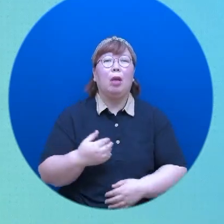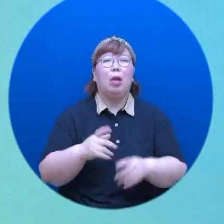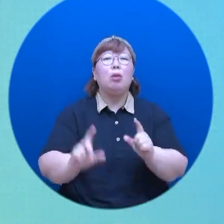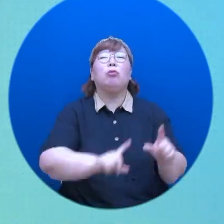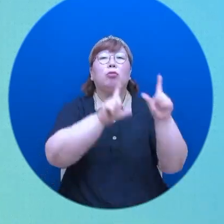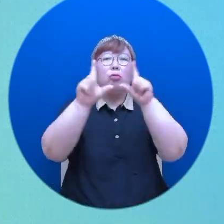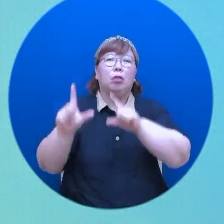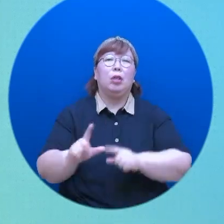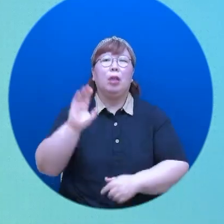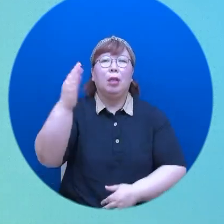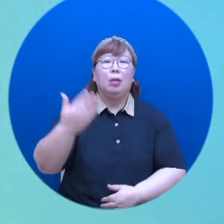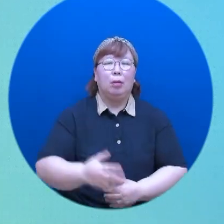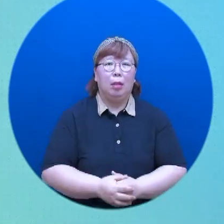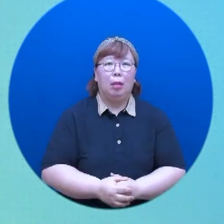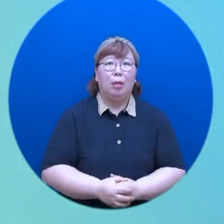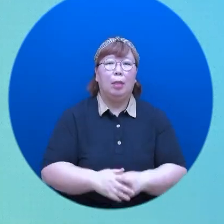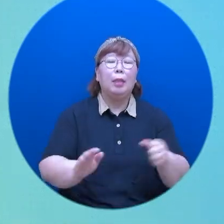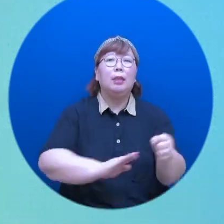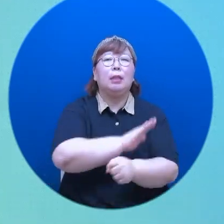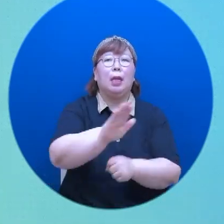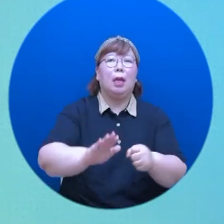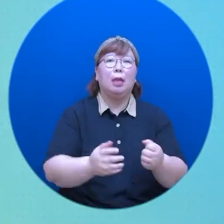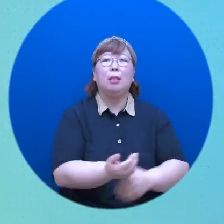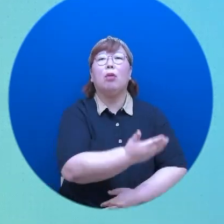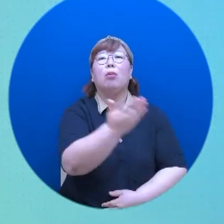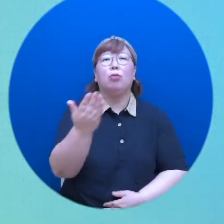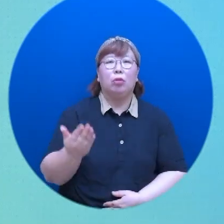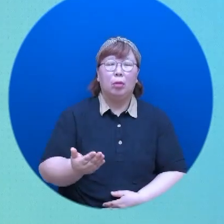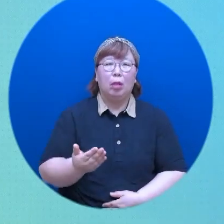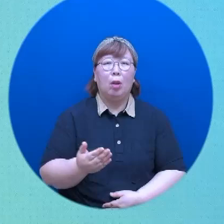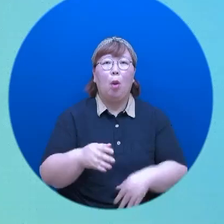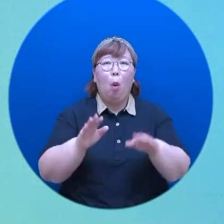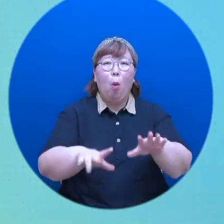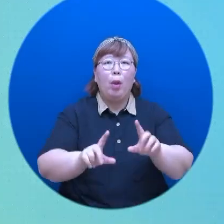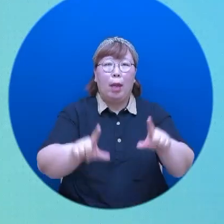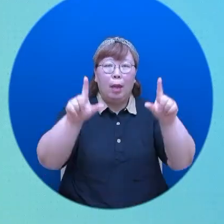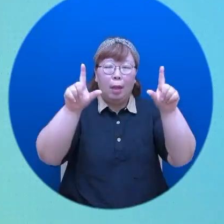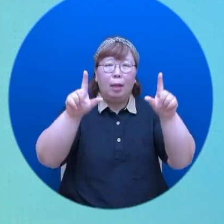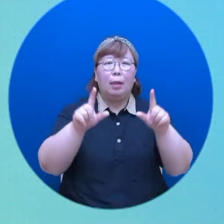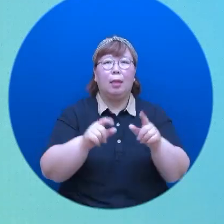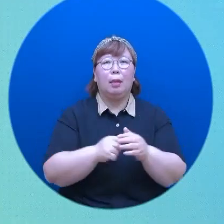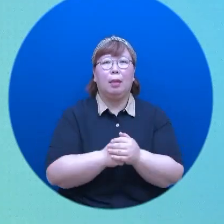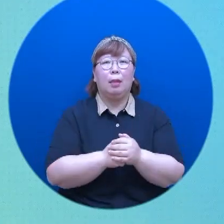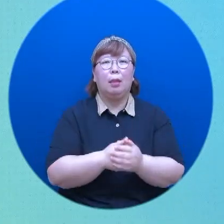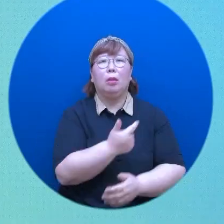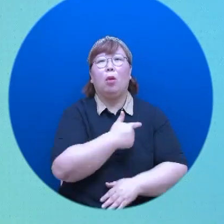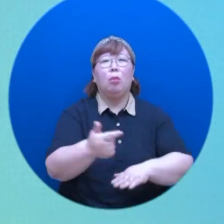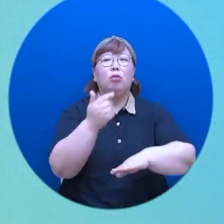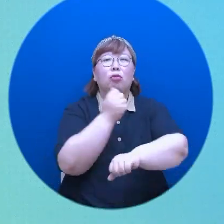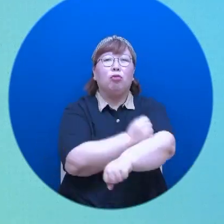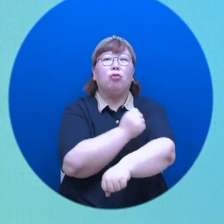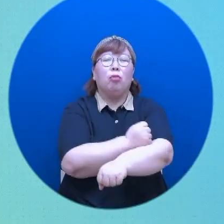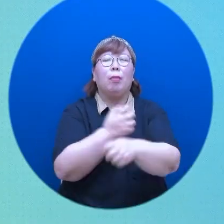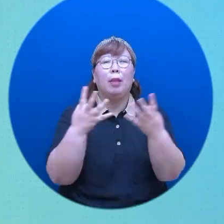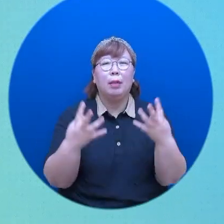되는 것이죠. 사랑하는 여러분, 올 한 해 너무 수고 많으셨습니다.